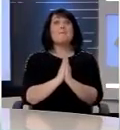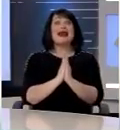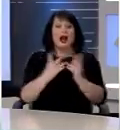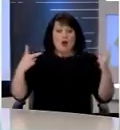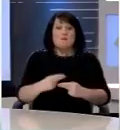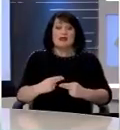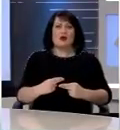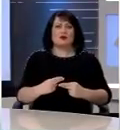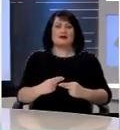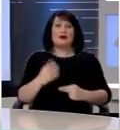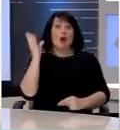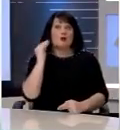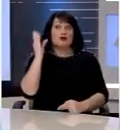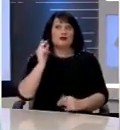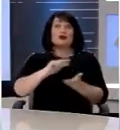με διακόπτετε.